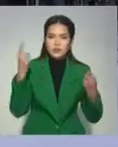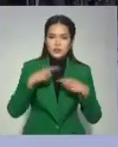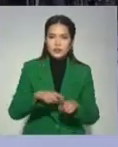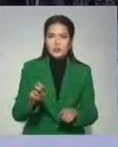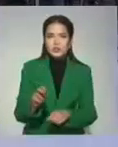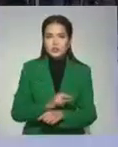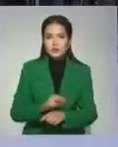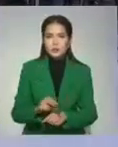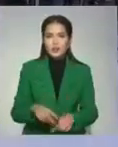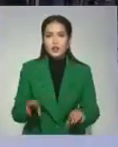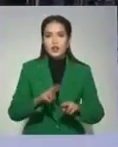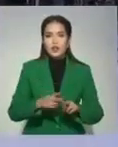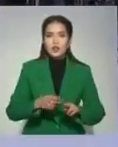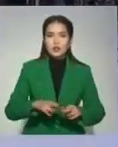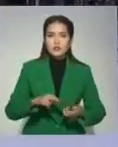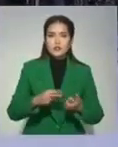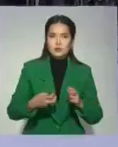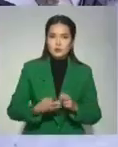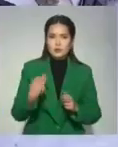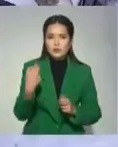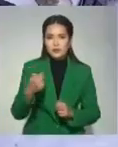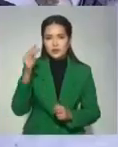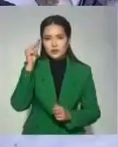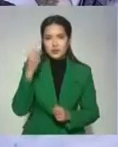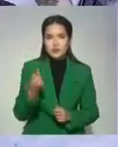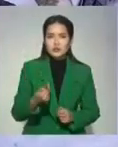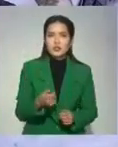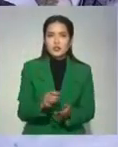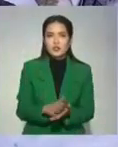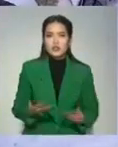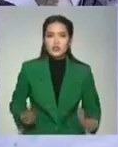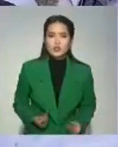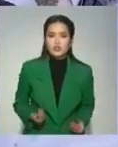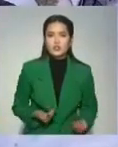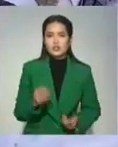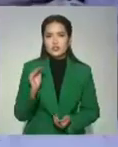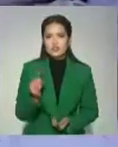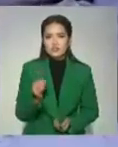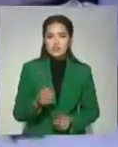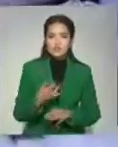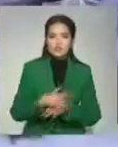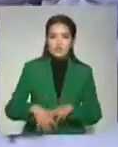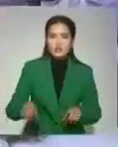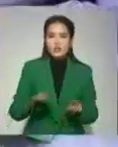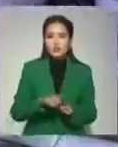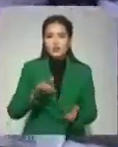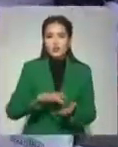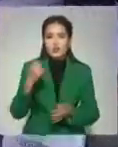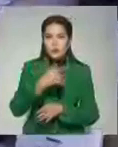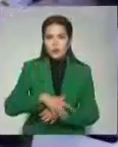К слову, мусорная проблема будоражит горожан не первый месяц. Осенью жители частного сектора взбунтовались против коммунальщиков и